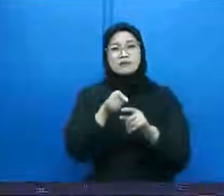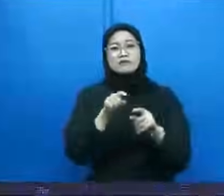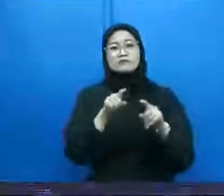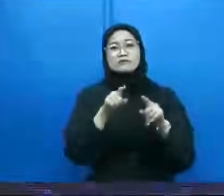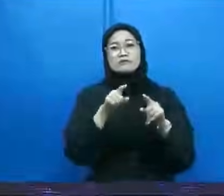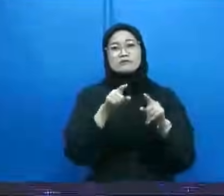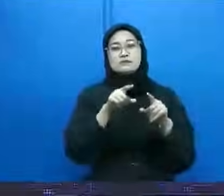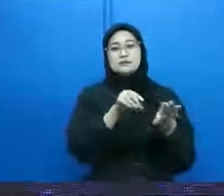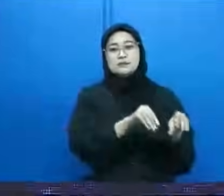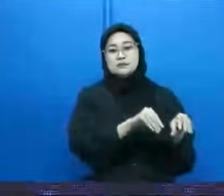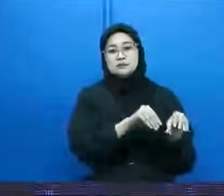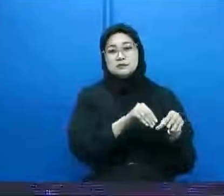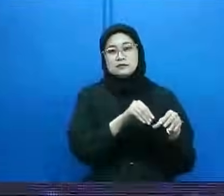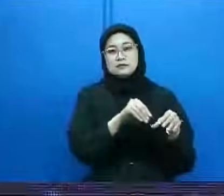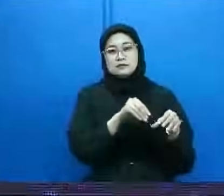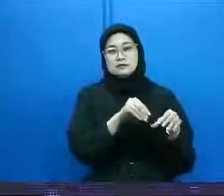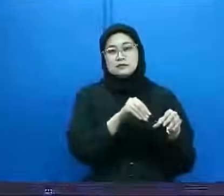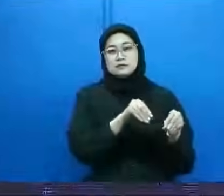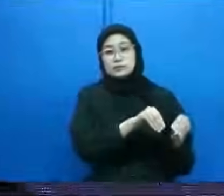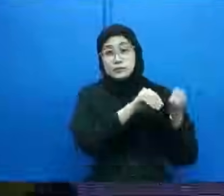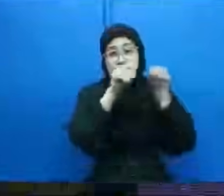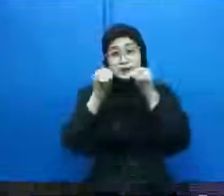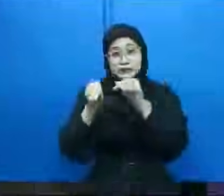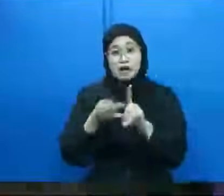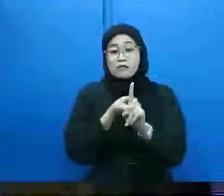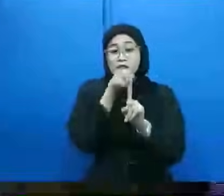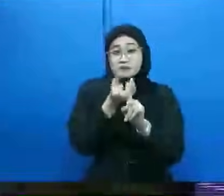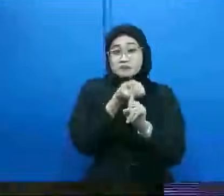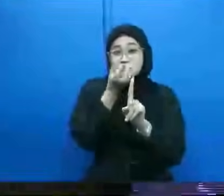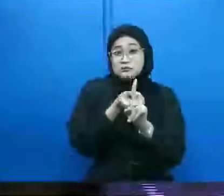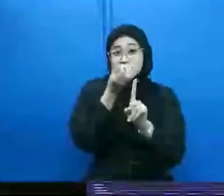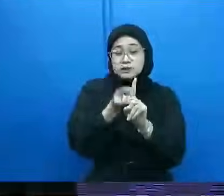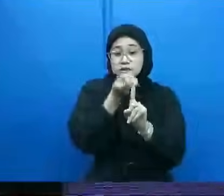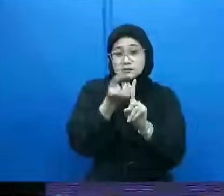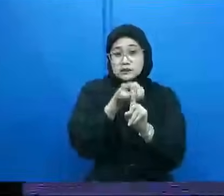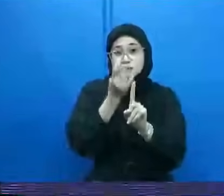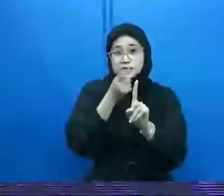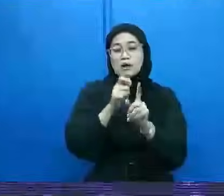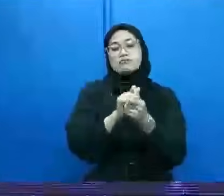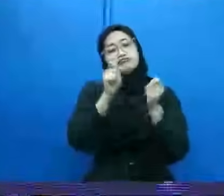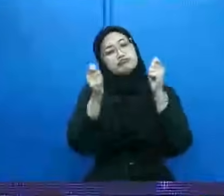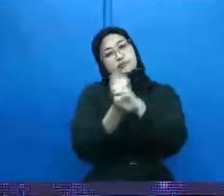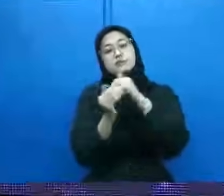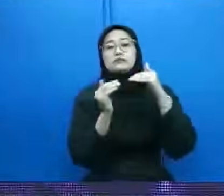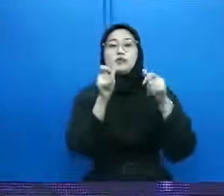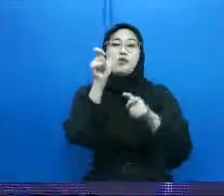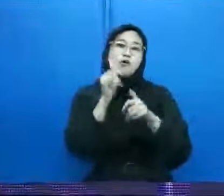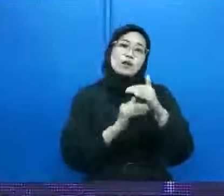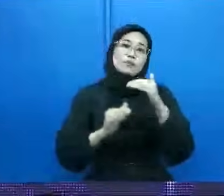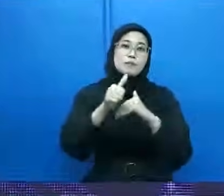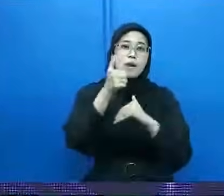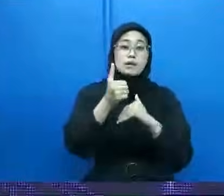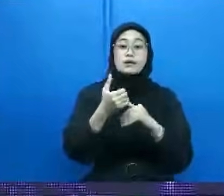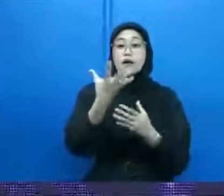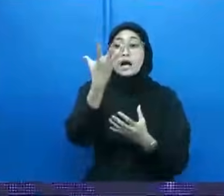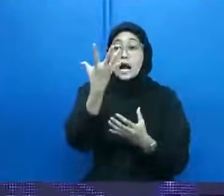Gifar. Didakwahi kaumnya, semua masuk Islam, jadi orang baik. Dari pembegal, jadi orang paling baik. Masanya. Sekampung masuk Islam.